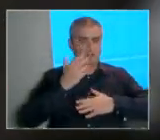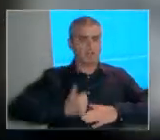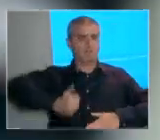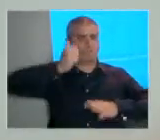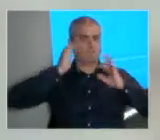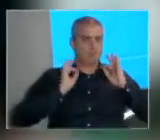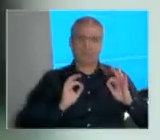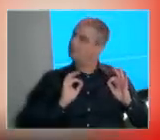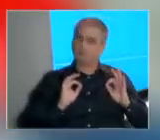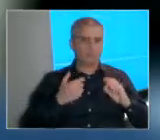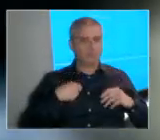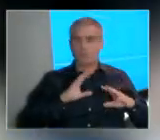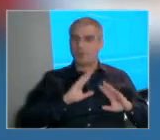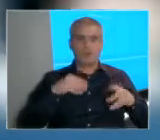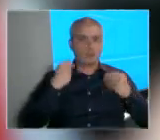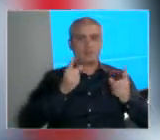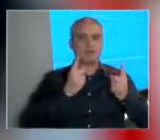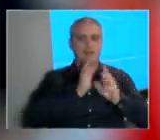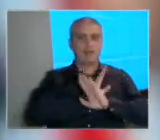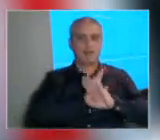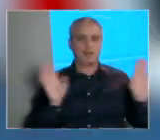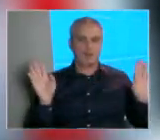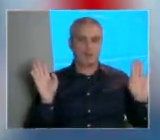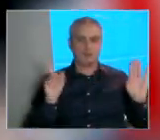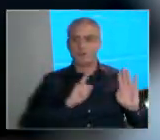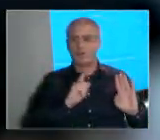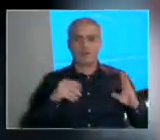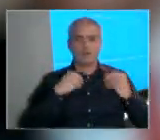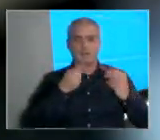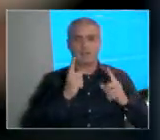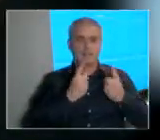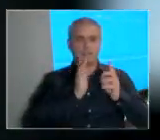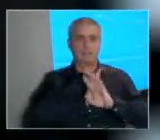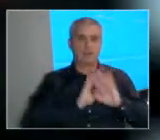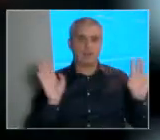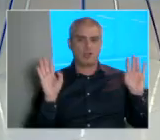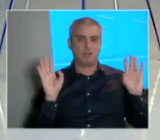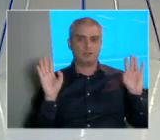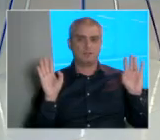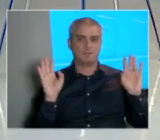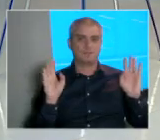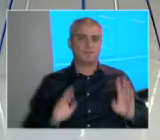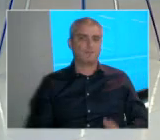בפועל. לא ניתן לזה לקרות. לא ניתן לזה לקרות.